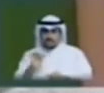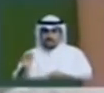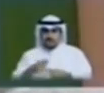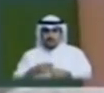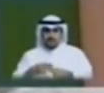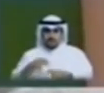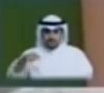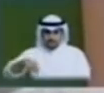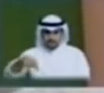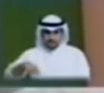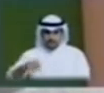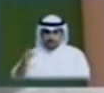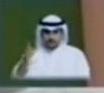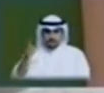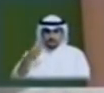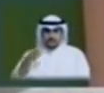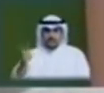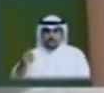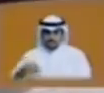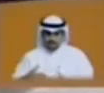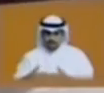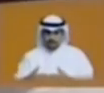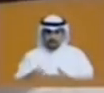30 من الشهر الجاري في إكسبو ميلانو.